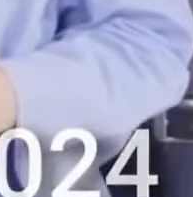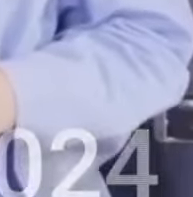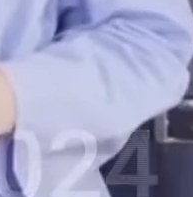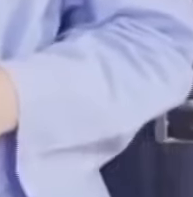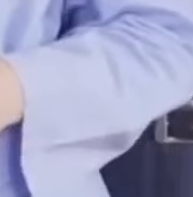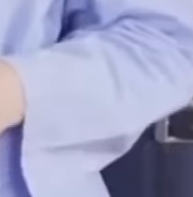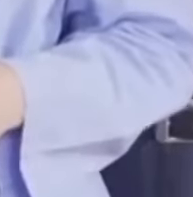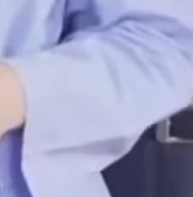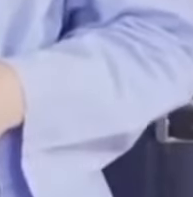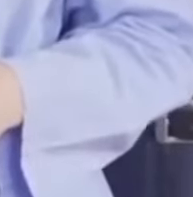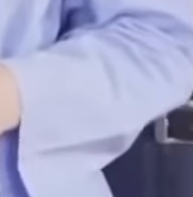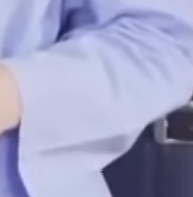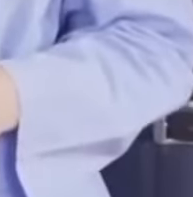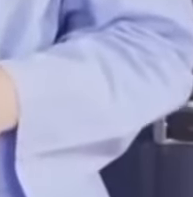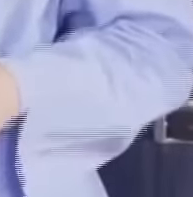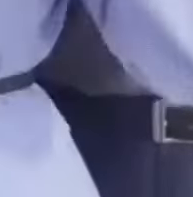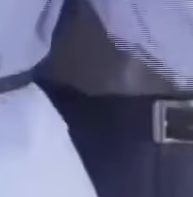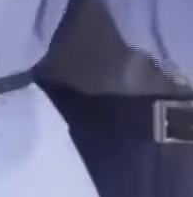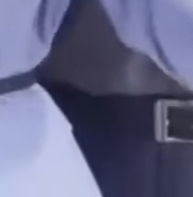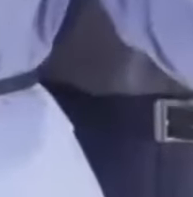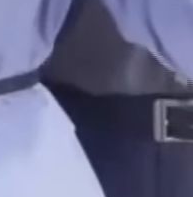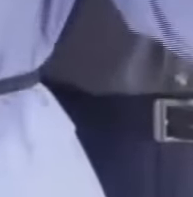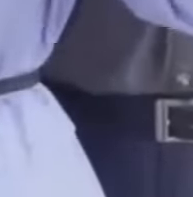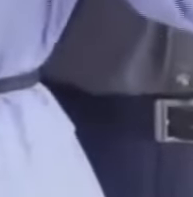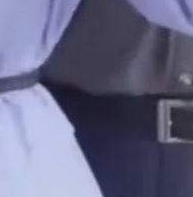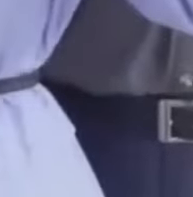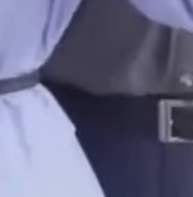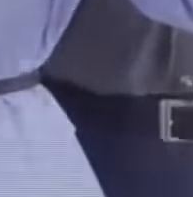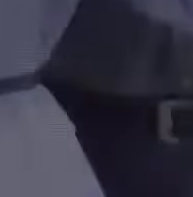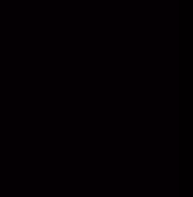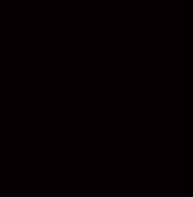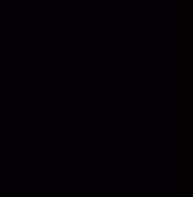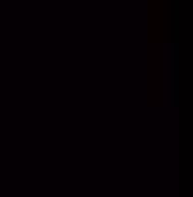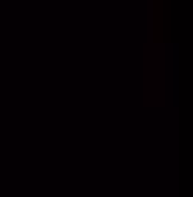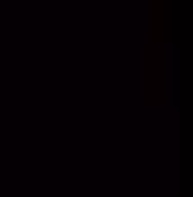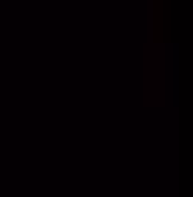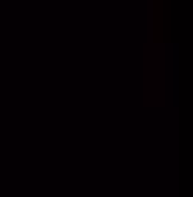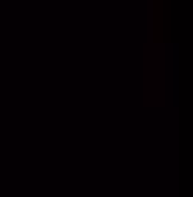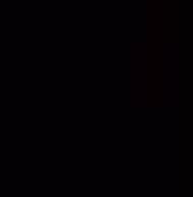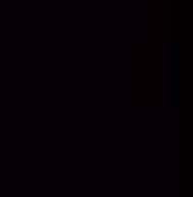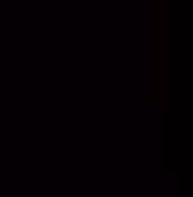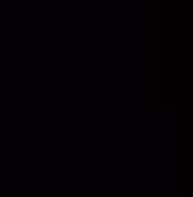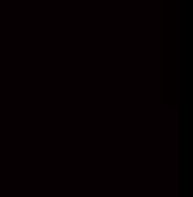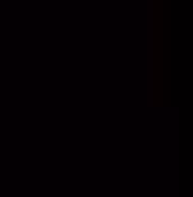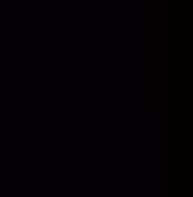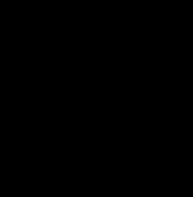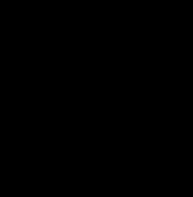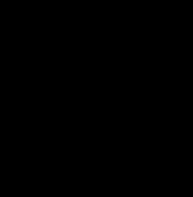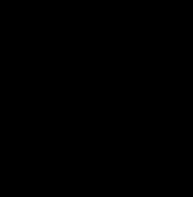semua bersuara untuk masa depan Jawa Barat yang lebih baik.